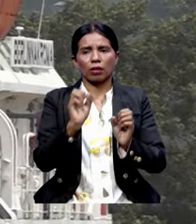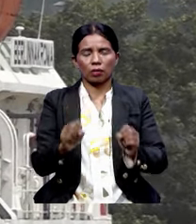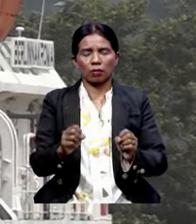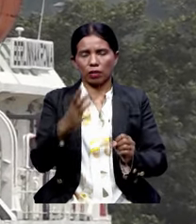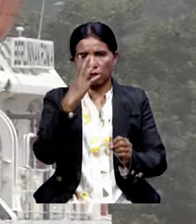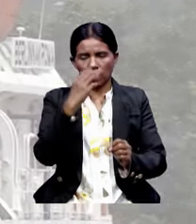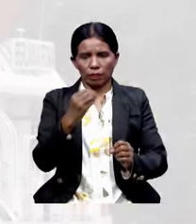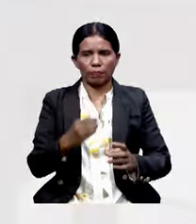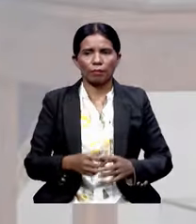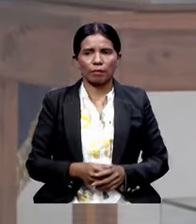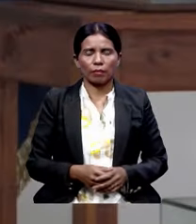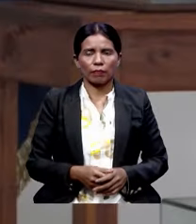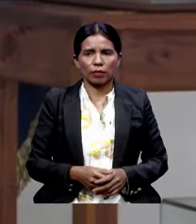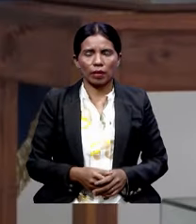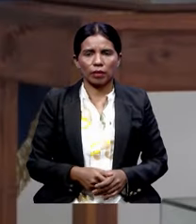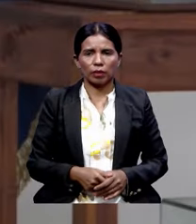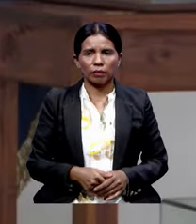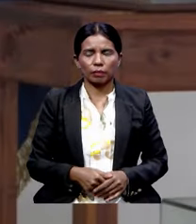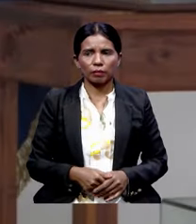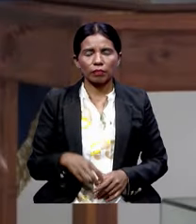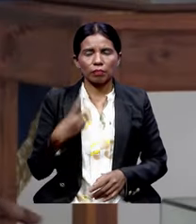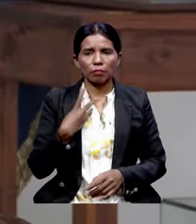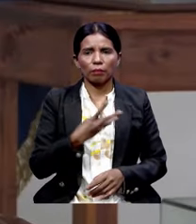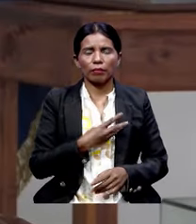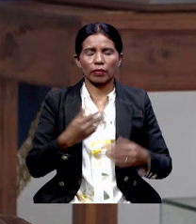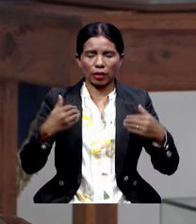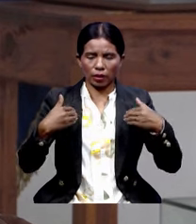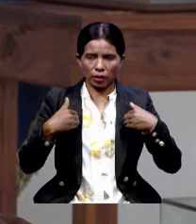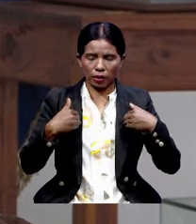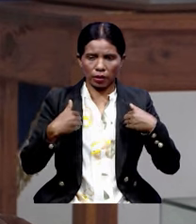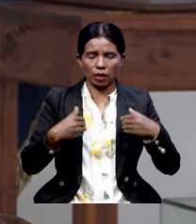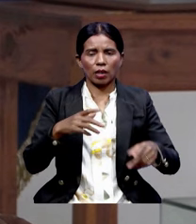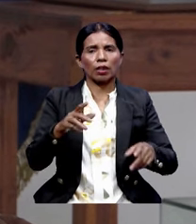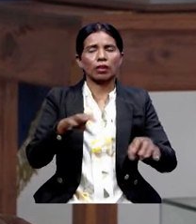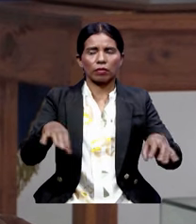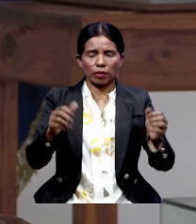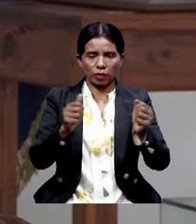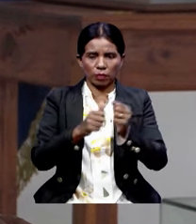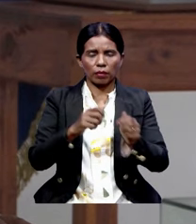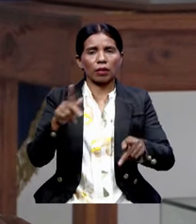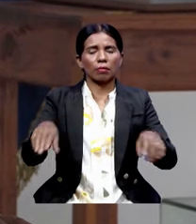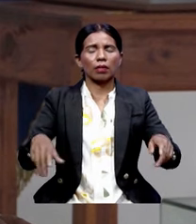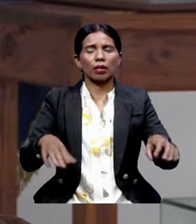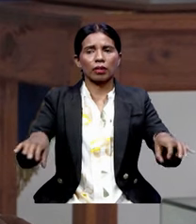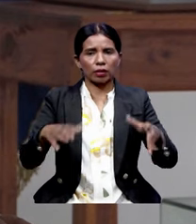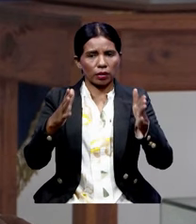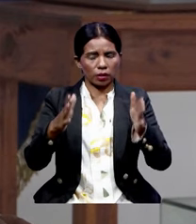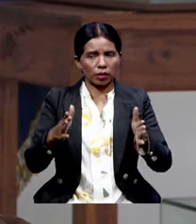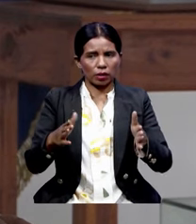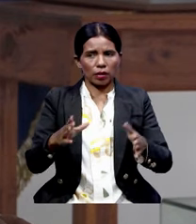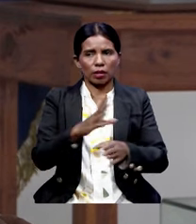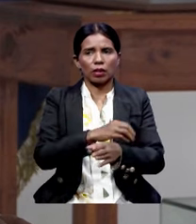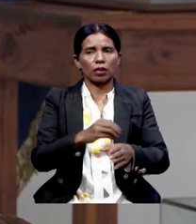descansa. Ita iha kontratu nebe mak ho tripulante sirna idene ita temi iha neba